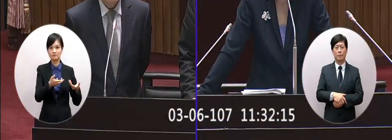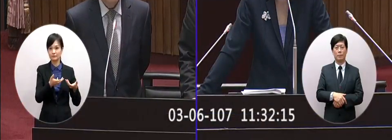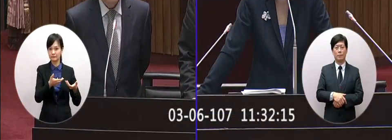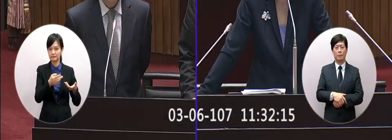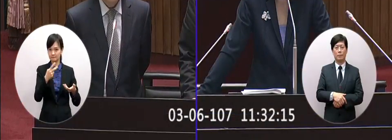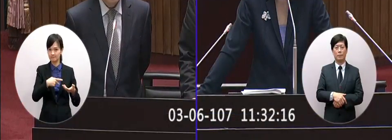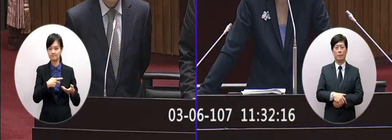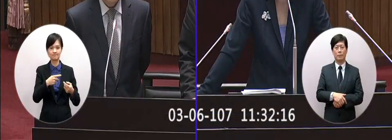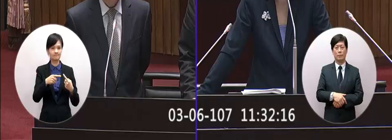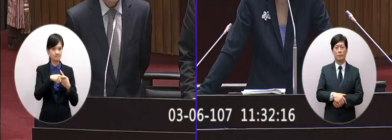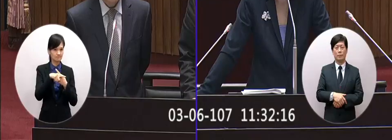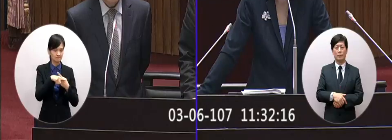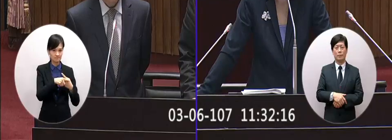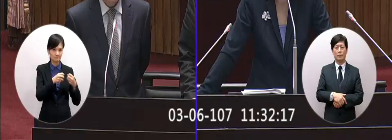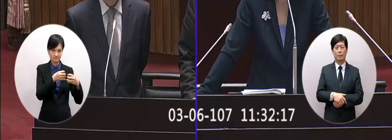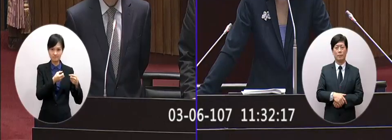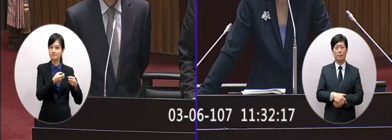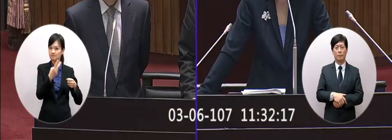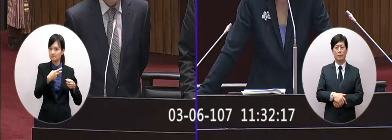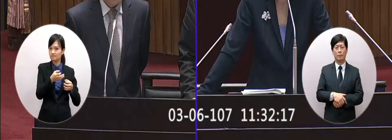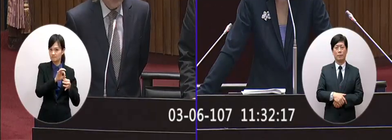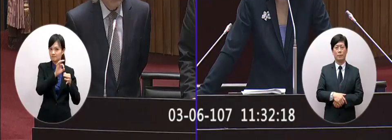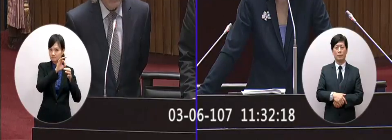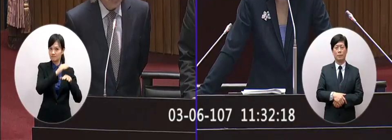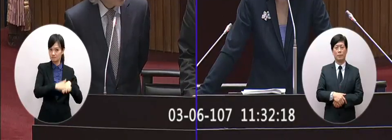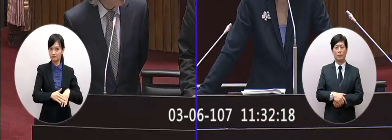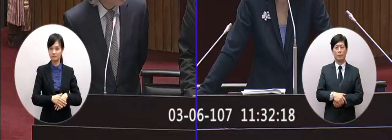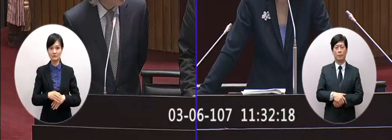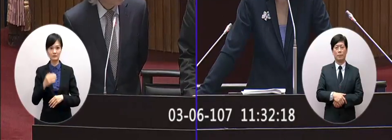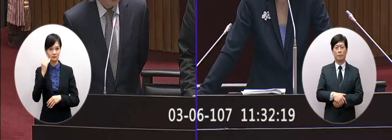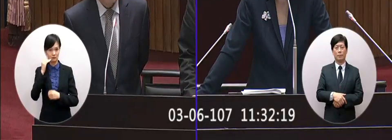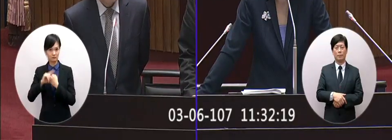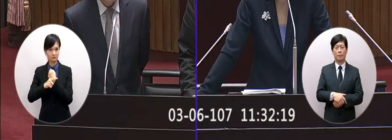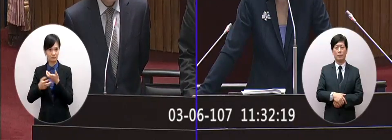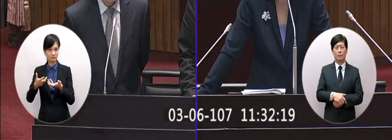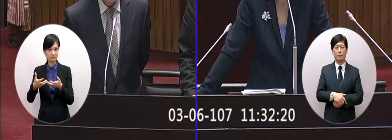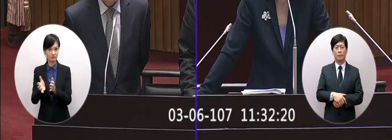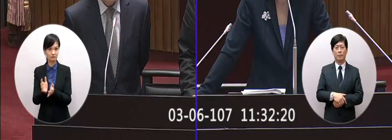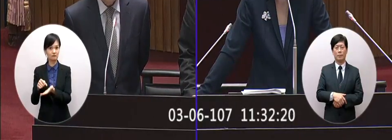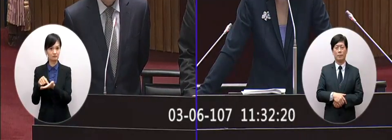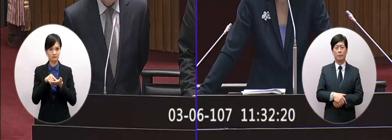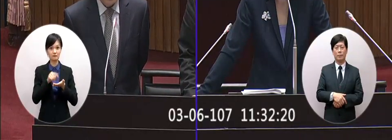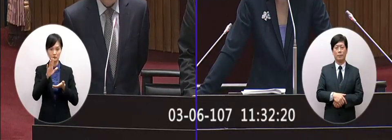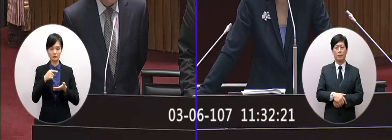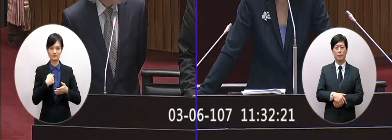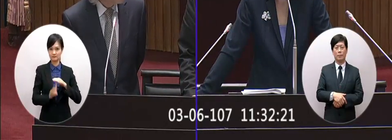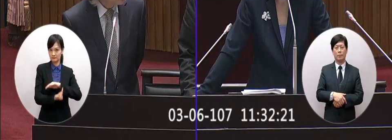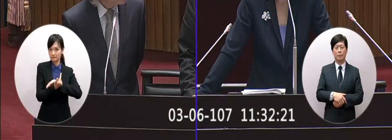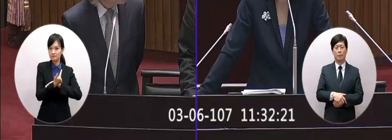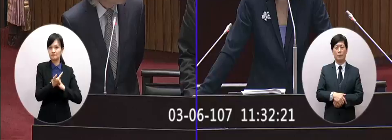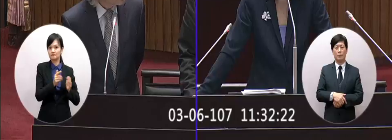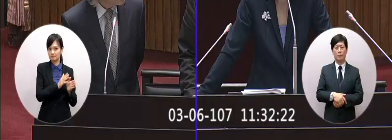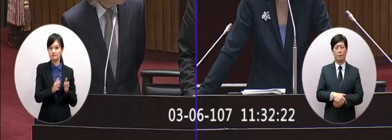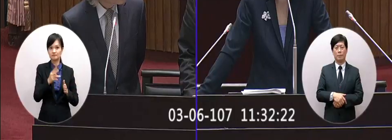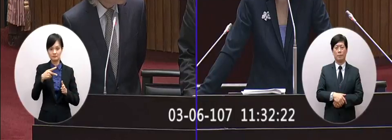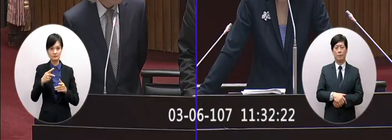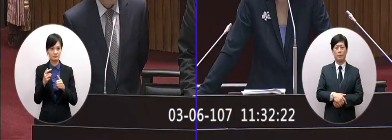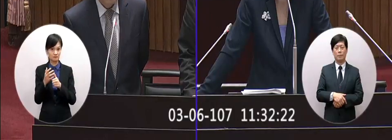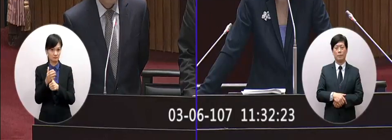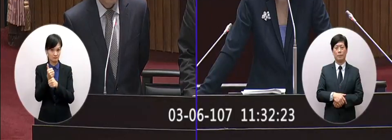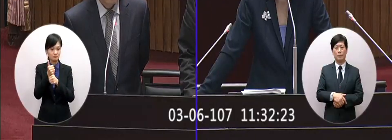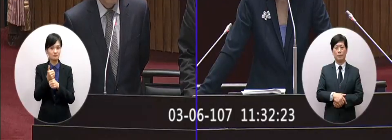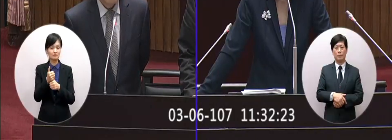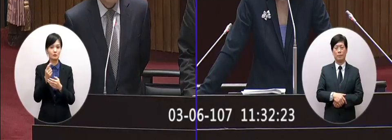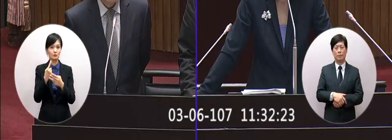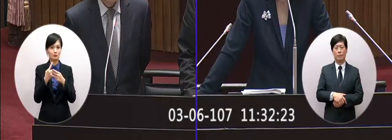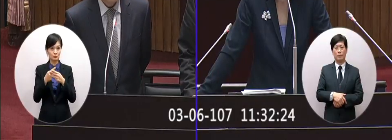在这一方面再做一个适当的一个调整。那我们只要法务部报来这个案子呢，我想我们会尽速来处理这个案子，也会跟主计总处来谈说，到